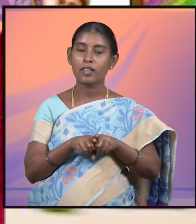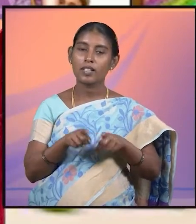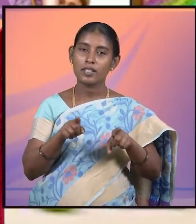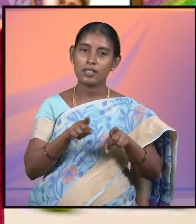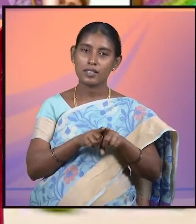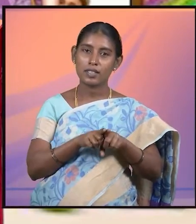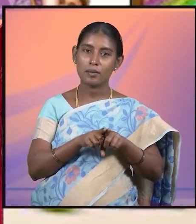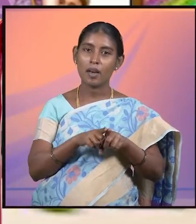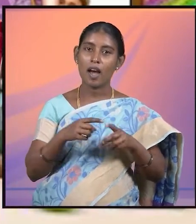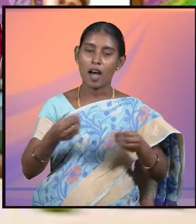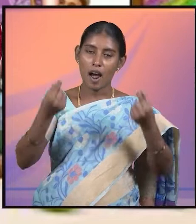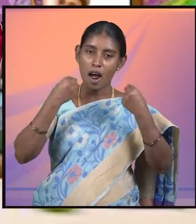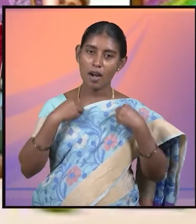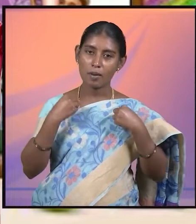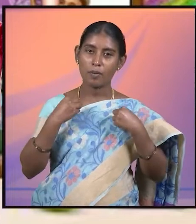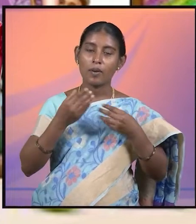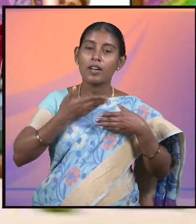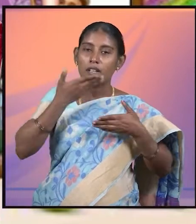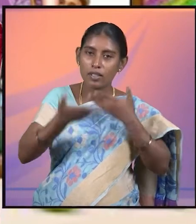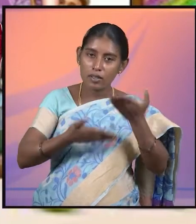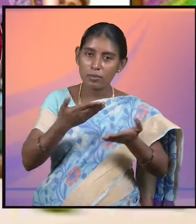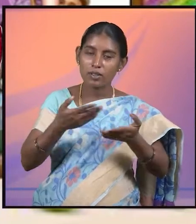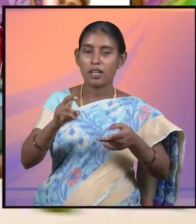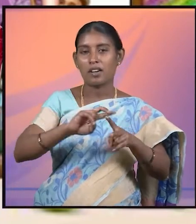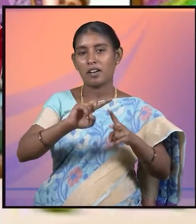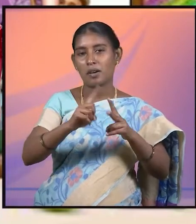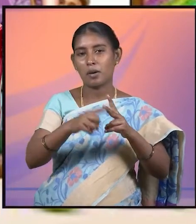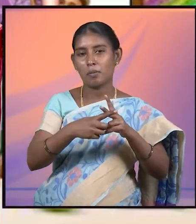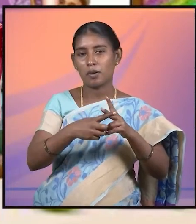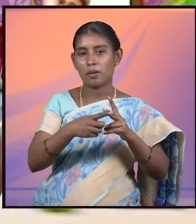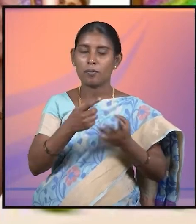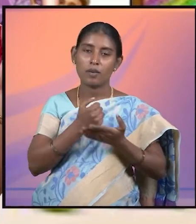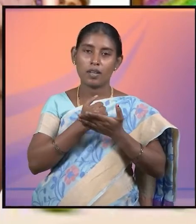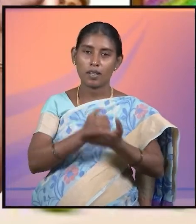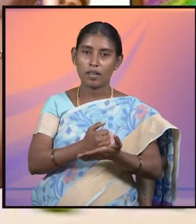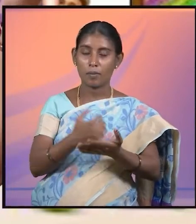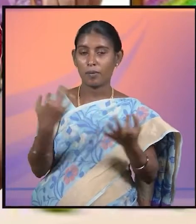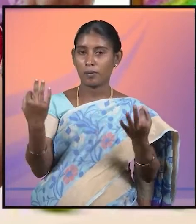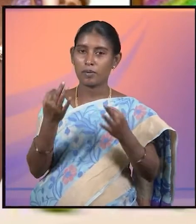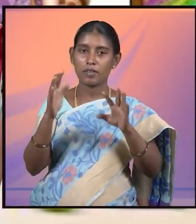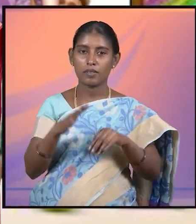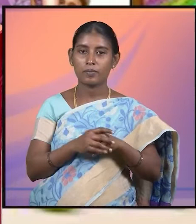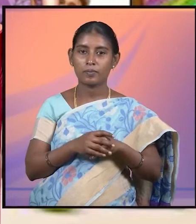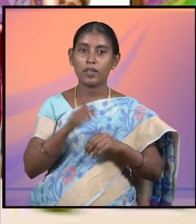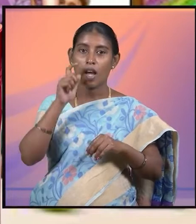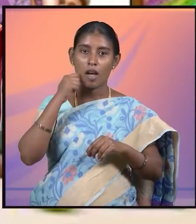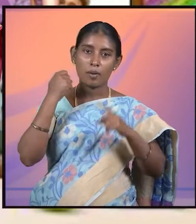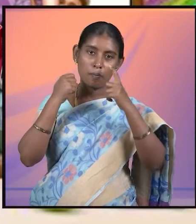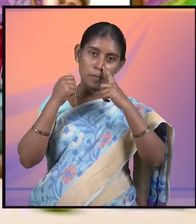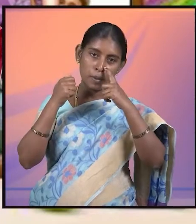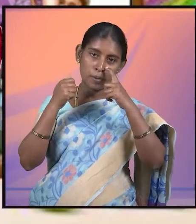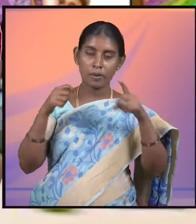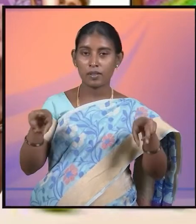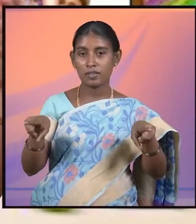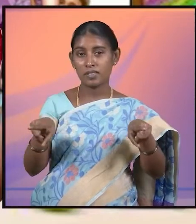பொழுது அணிபவர் அணிவிப்பவர் என இருவருக்குமே சிறப்பினை தரும். ஆணும் பெண்ணும் சரிநிகர் என்ற அறிவினை